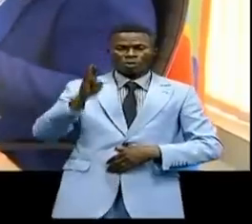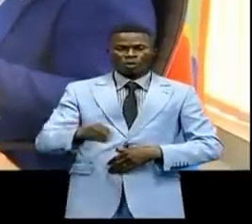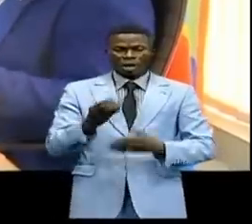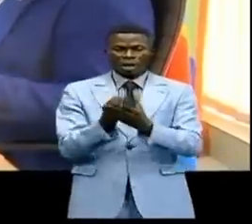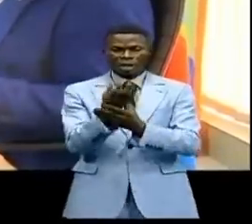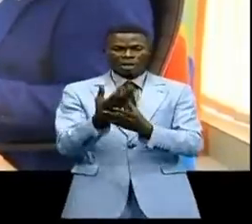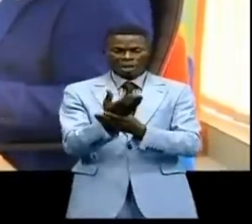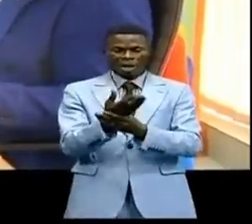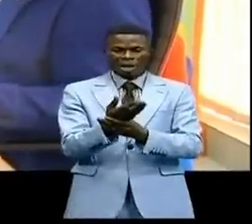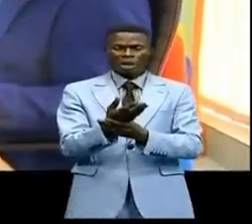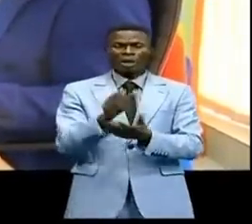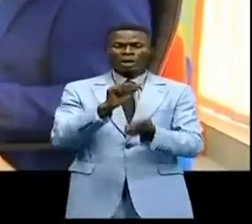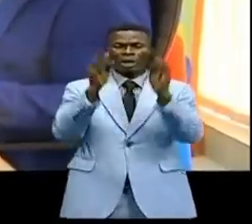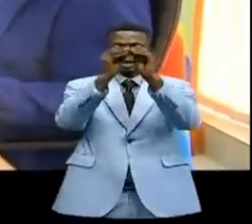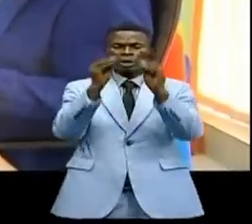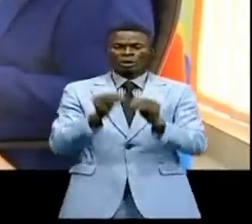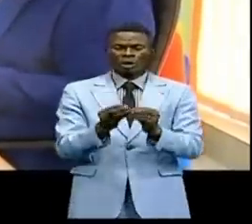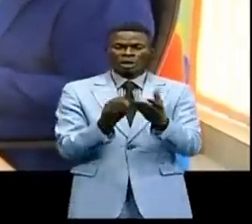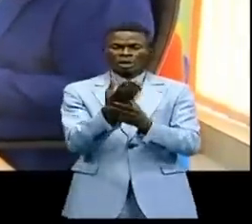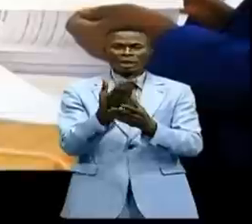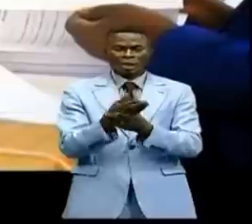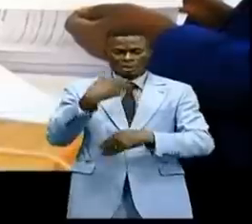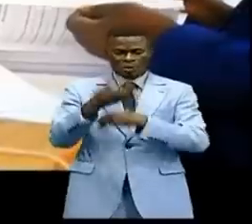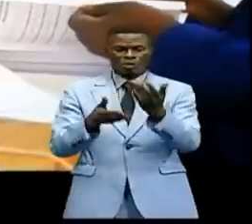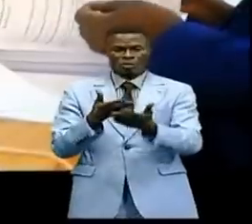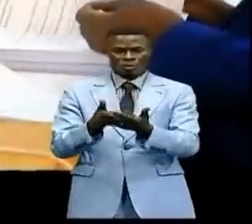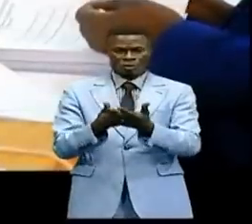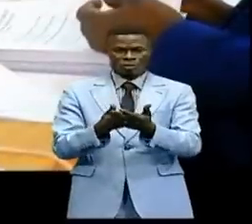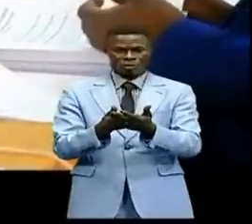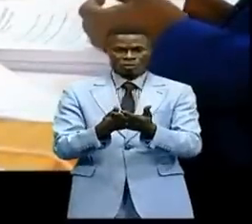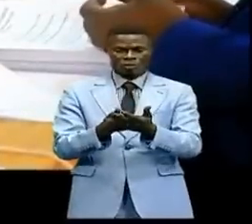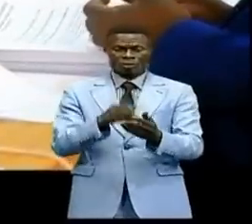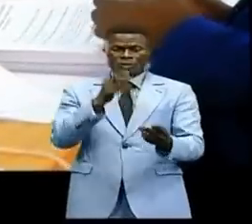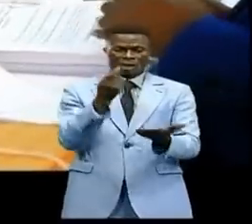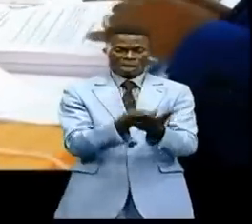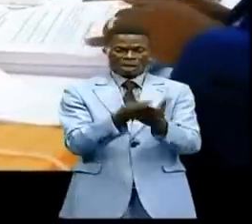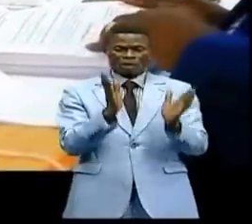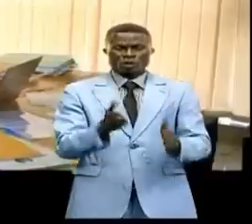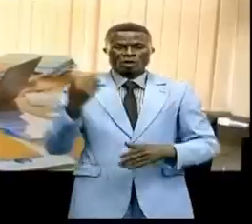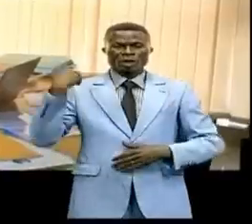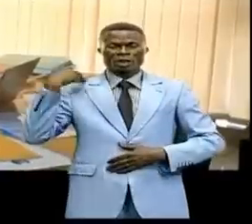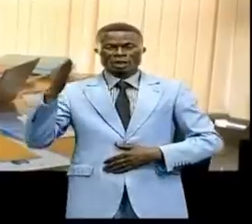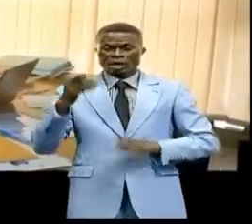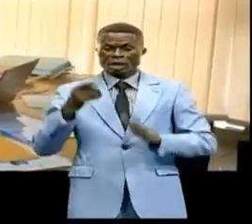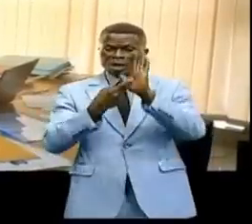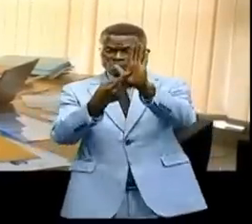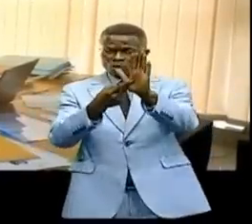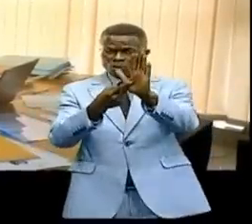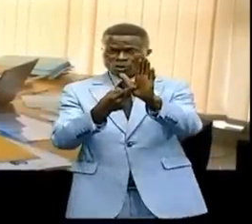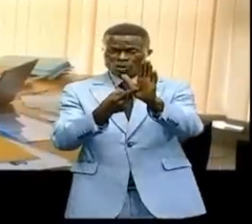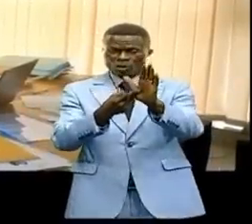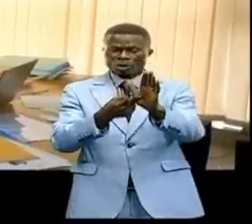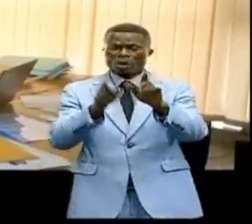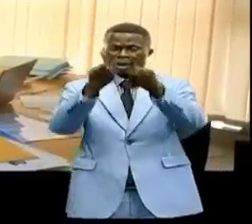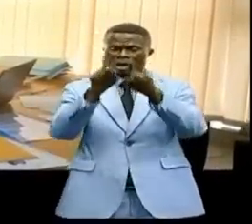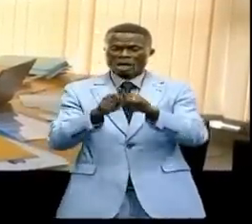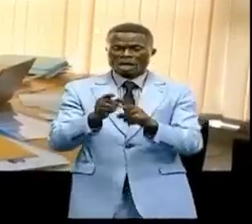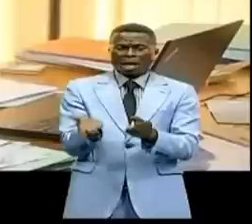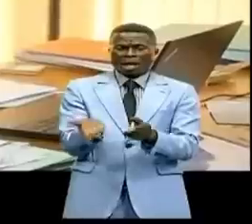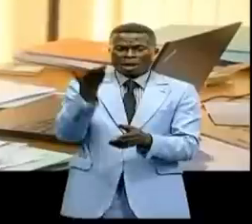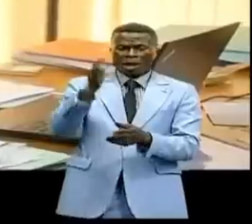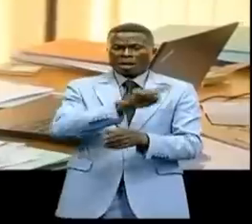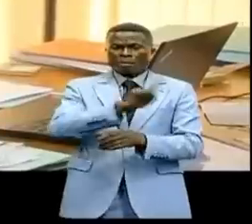dépenses en capital sur le total des dépenses réalisées. La trésorerie de l'État présente ainsi un solde excédentaire de